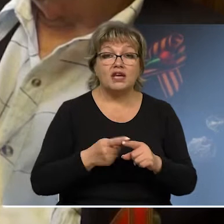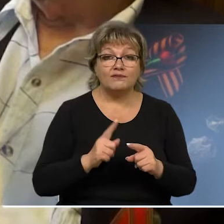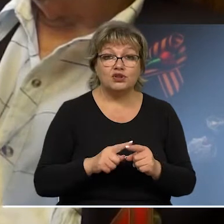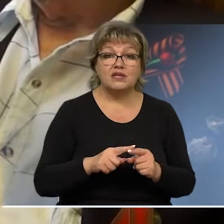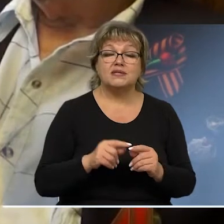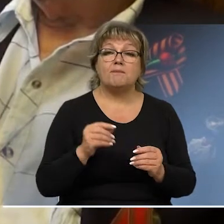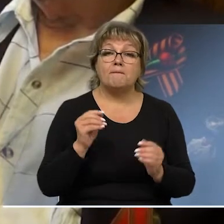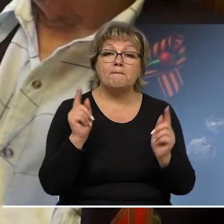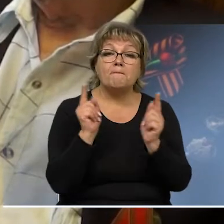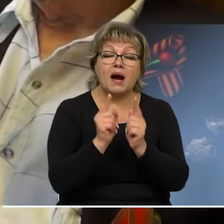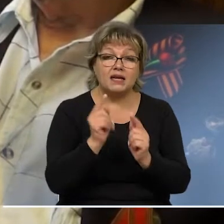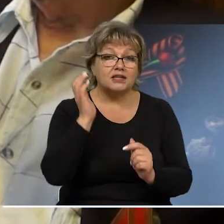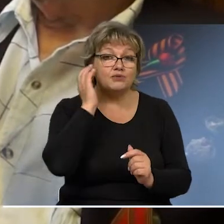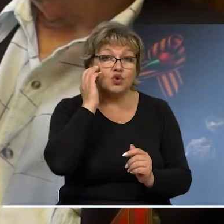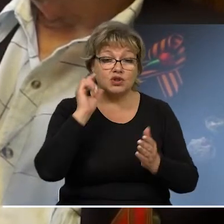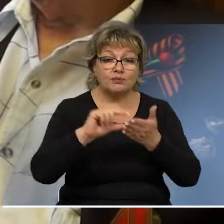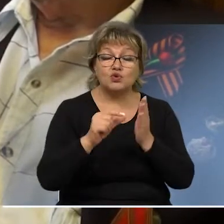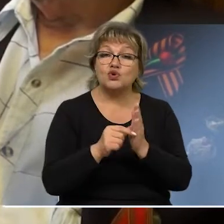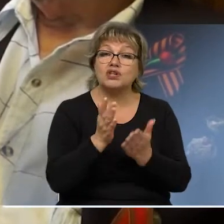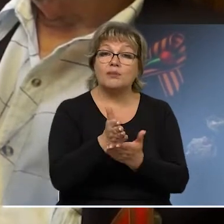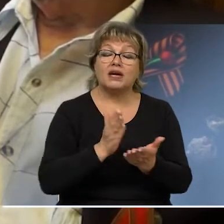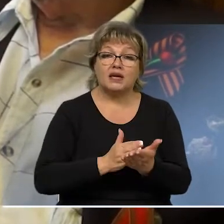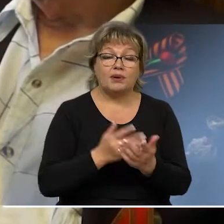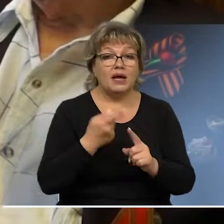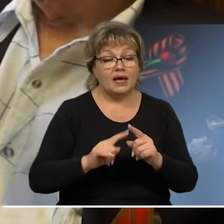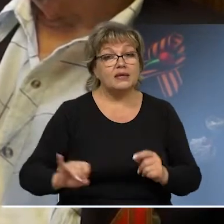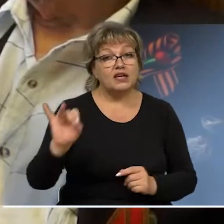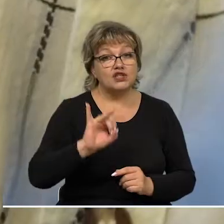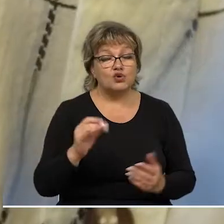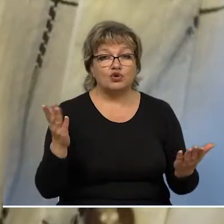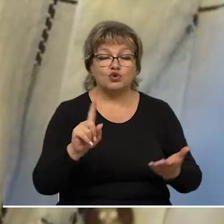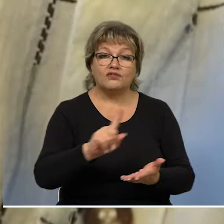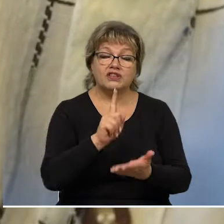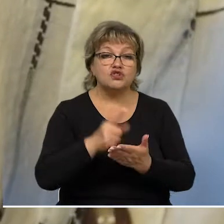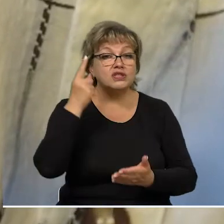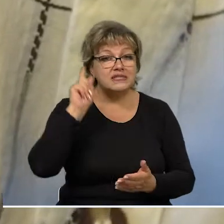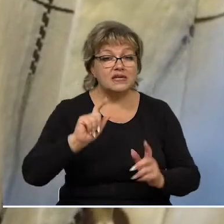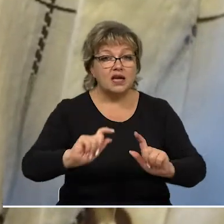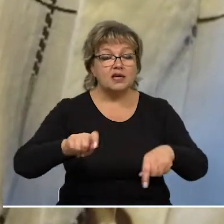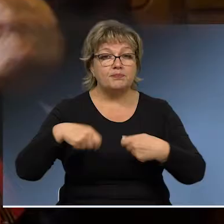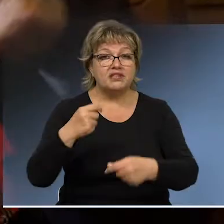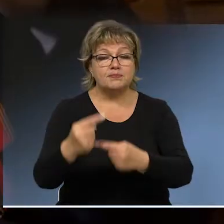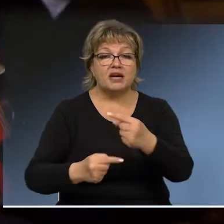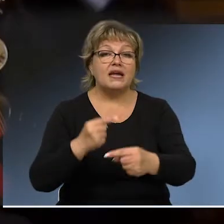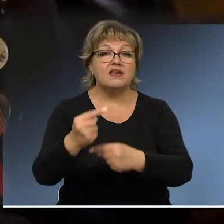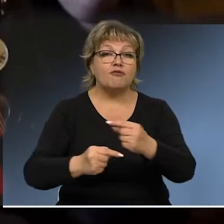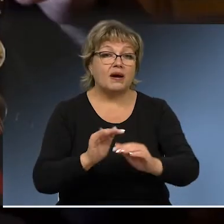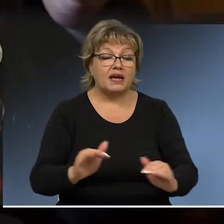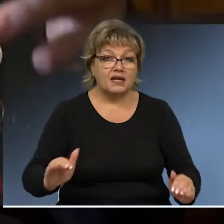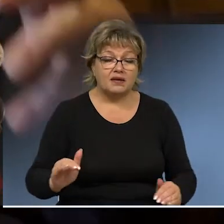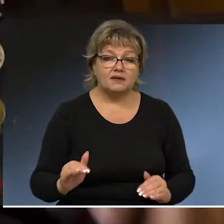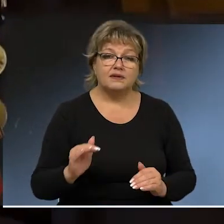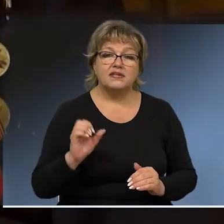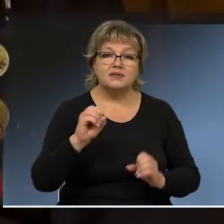каждым днем и вот этим маленьким черным кусочком хлеба эта история которую мы должны знать и передавать из поколения